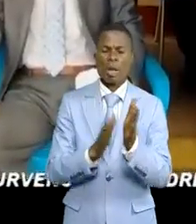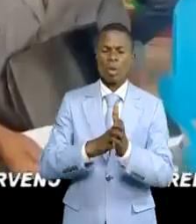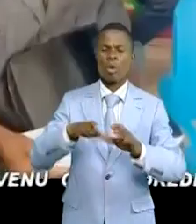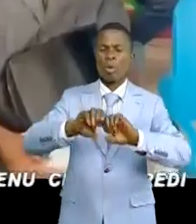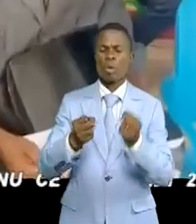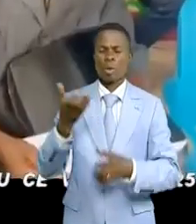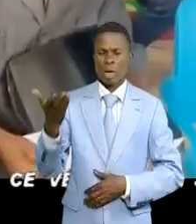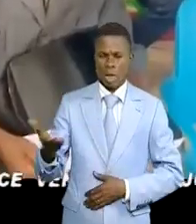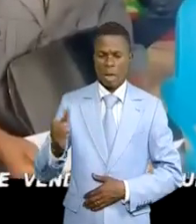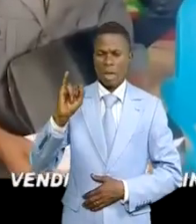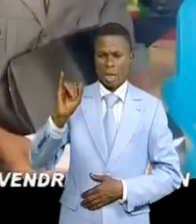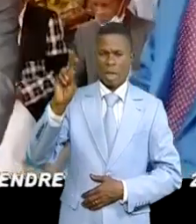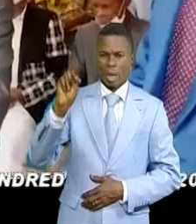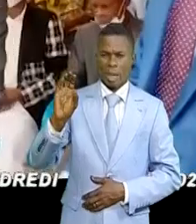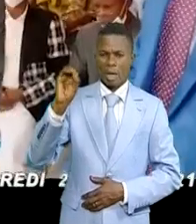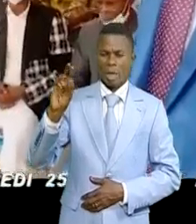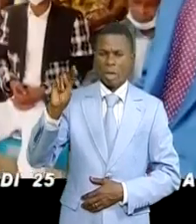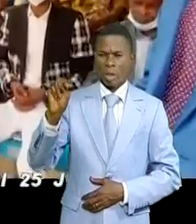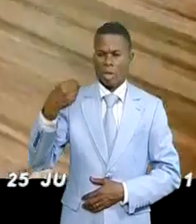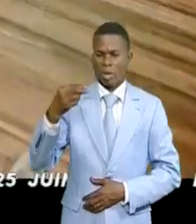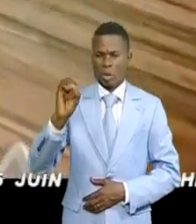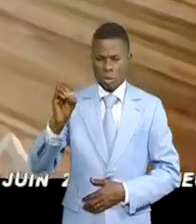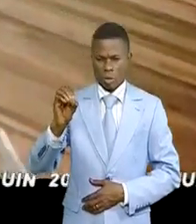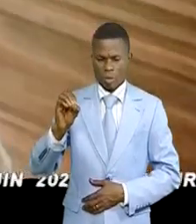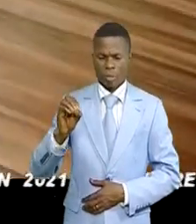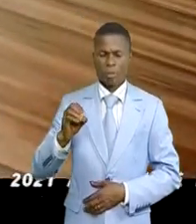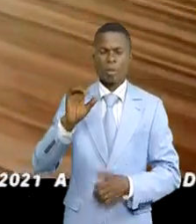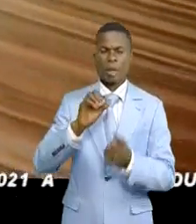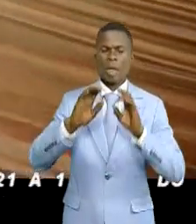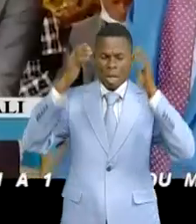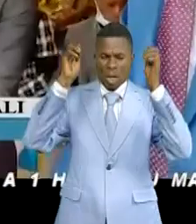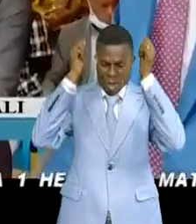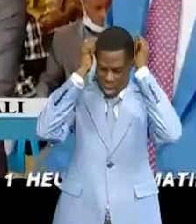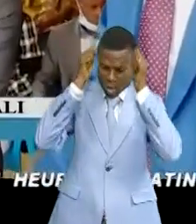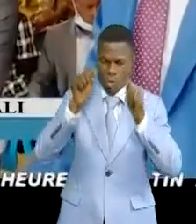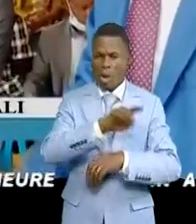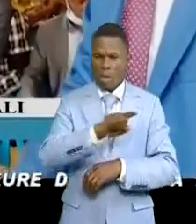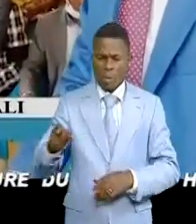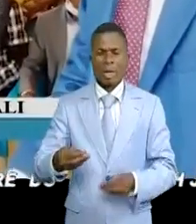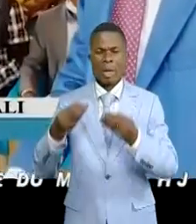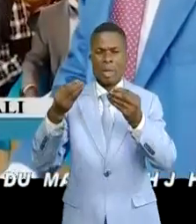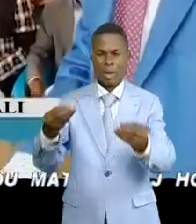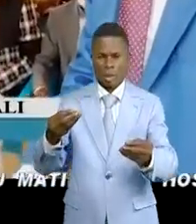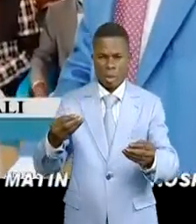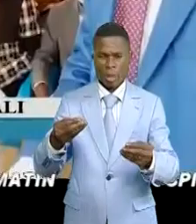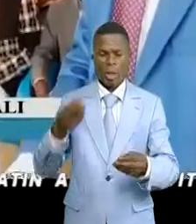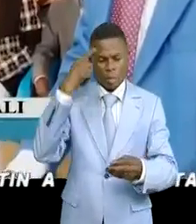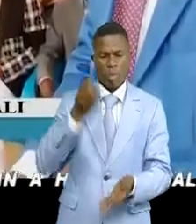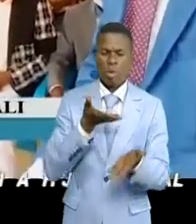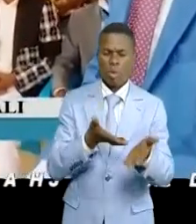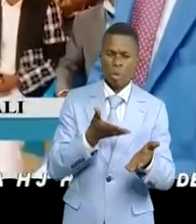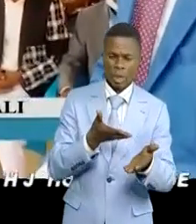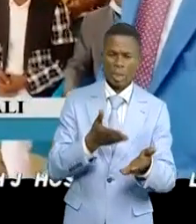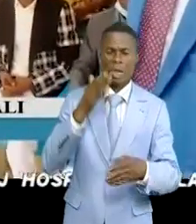territoire d'Inongo. A-t-il remis multiplex pour les tableaux? On est pour dire les actions concrètes valent